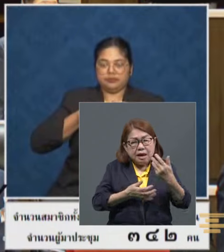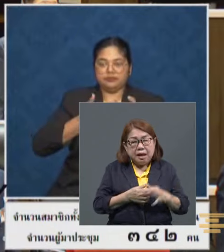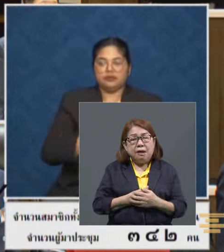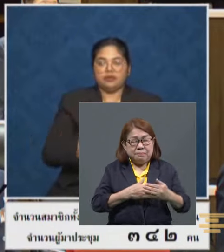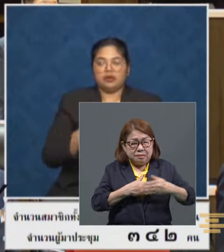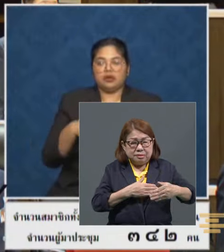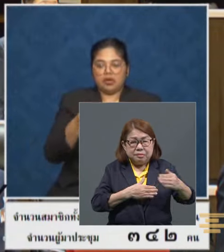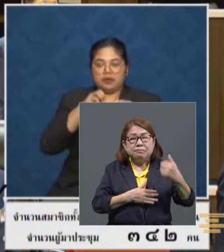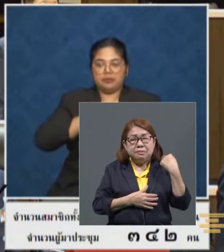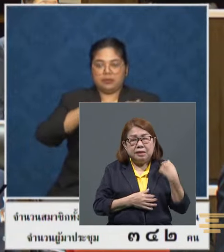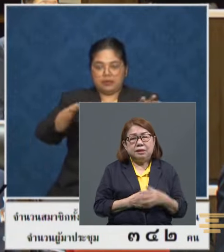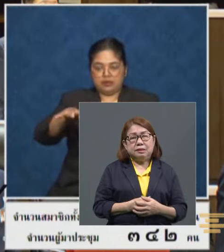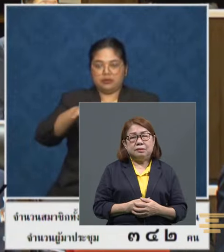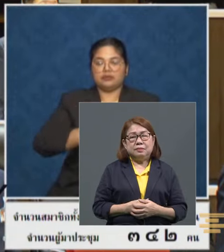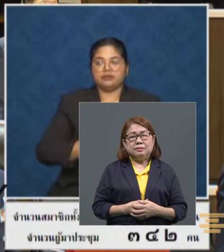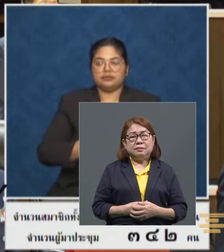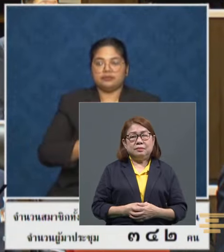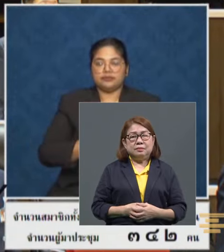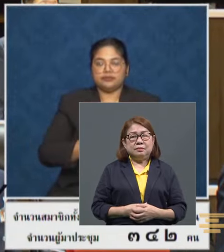หน้าในการทำงานที่ดีเช่นเดียวกันค่ะ